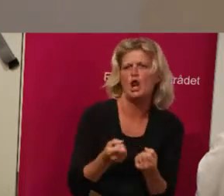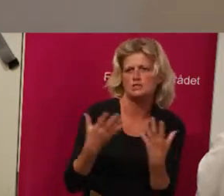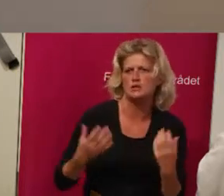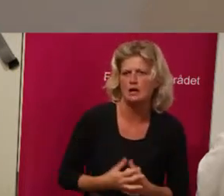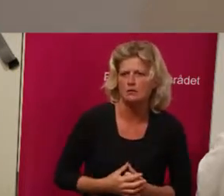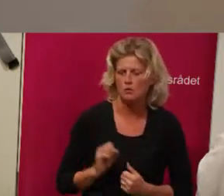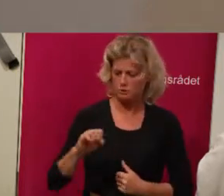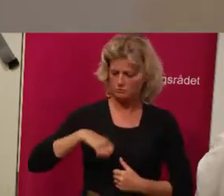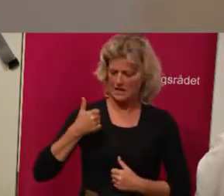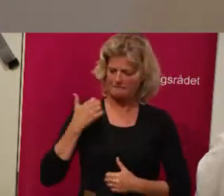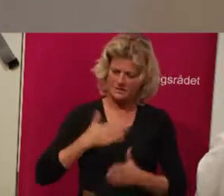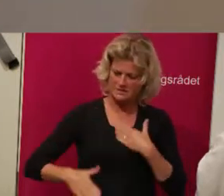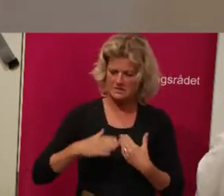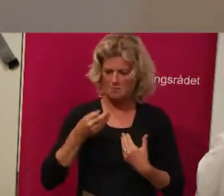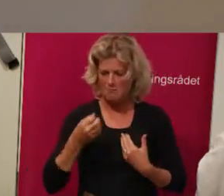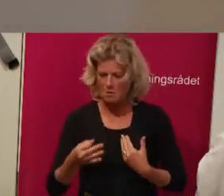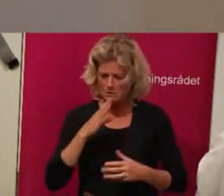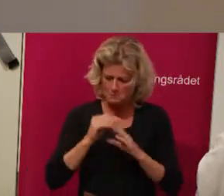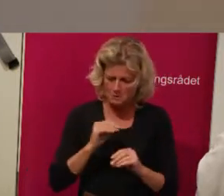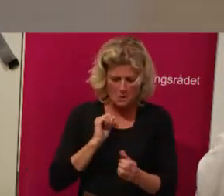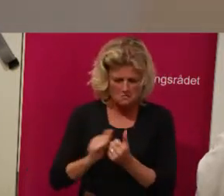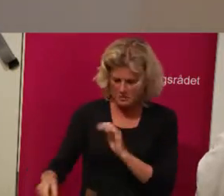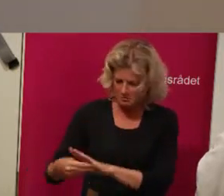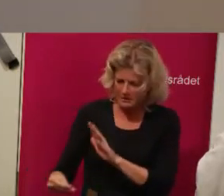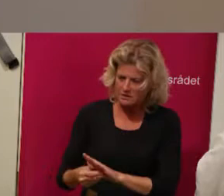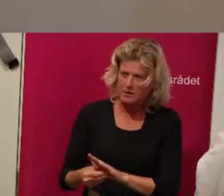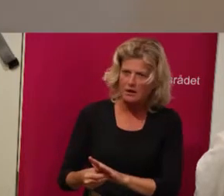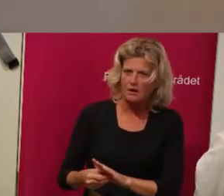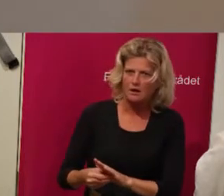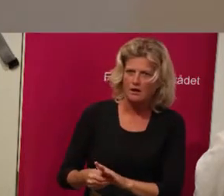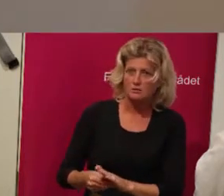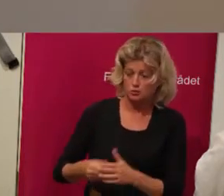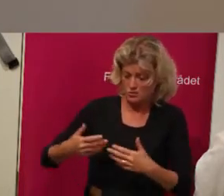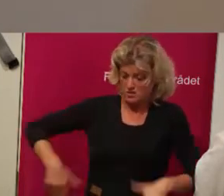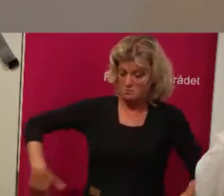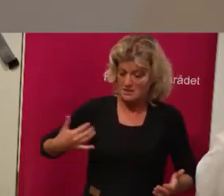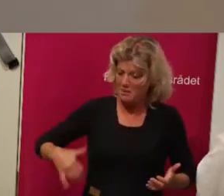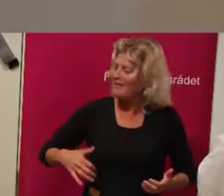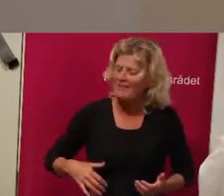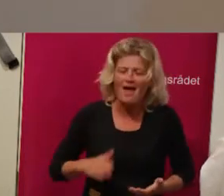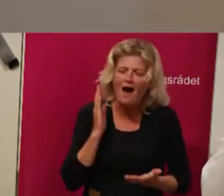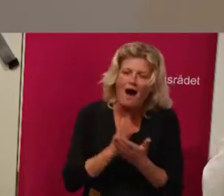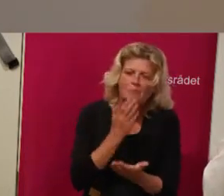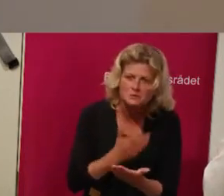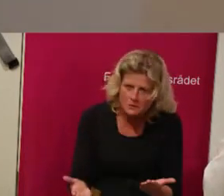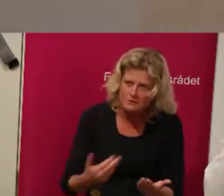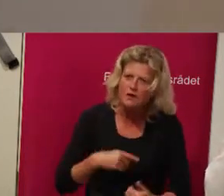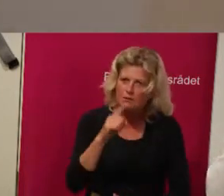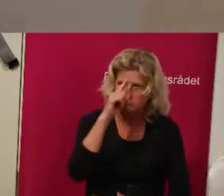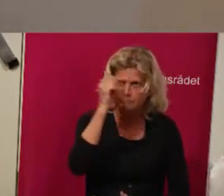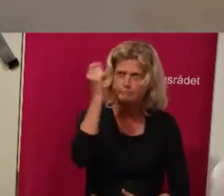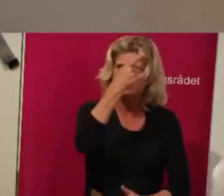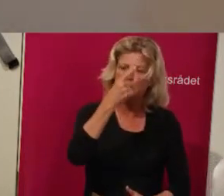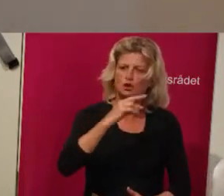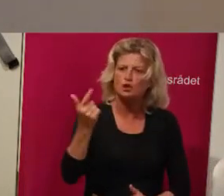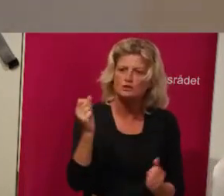intresserad av popmusik och vill spela ett band och jag inte får starta en studiestyrka och få pengar, då lägger jag inte undan gitarren och säger jag spelar inte om jag inte får pengar. Utan det